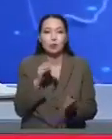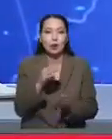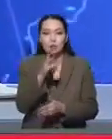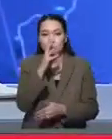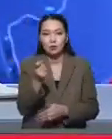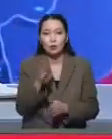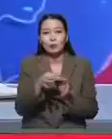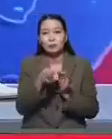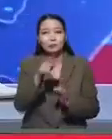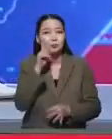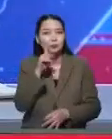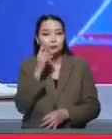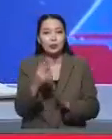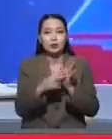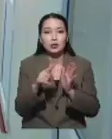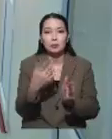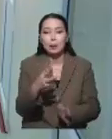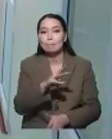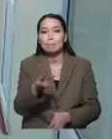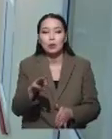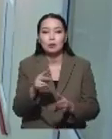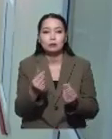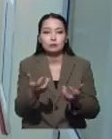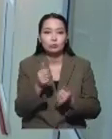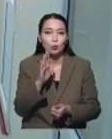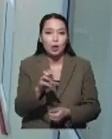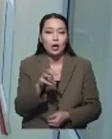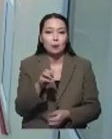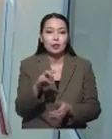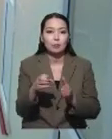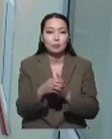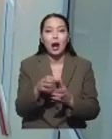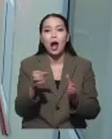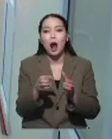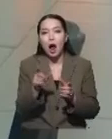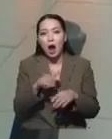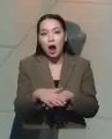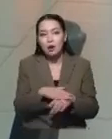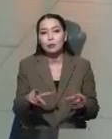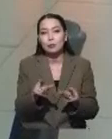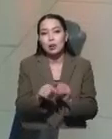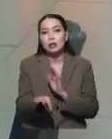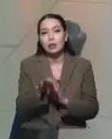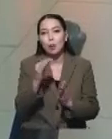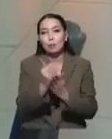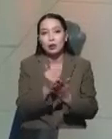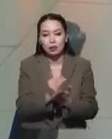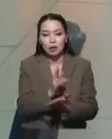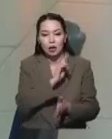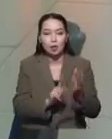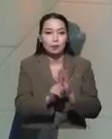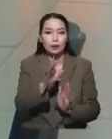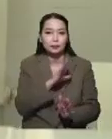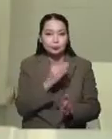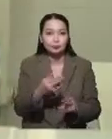мезетте 8,5 миллион теңге алады. Бұл аманат партиясының халықпен бірге сайлауалды бағдарламасы негізінде қолға алынған. Бұдан бөлек салаға